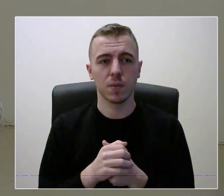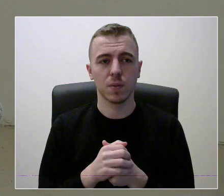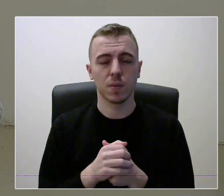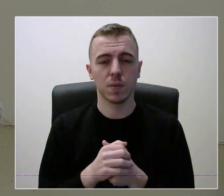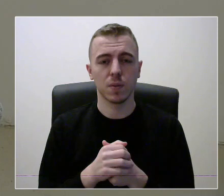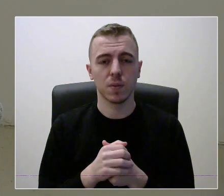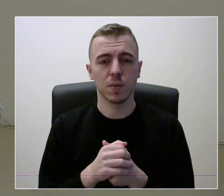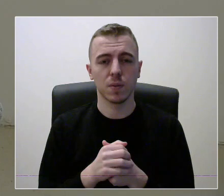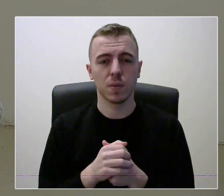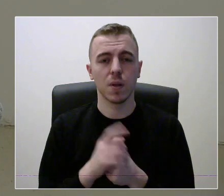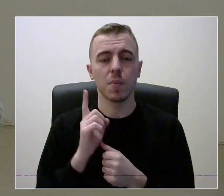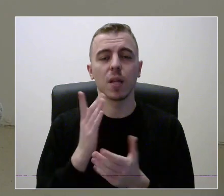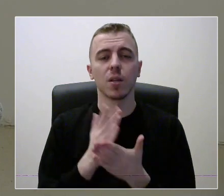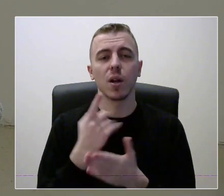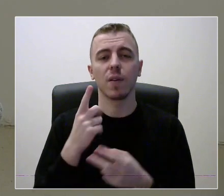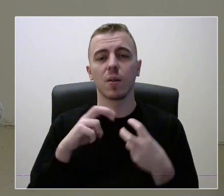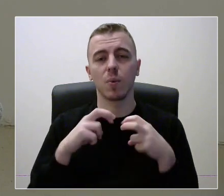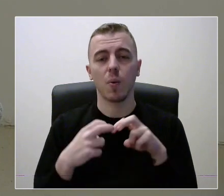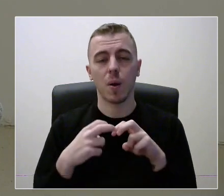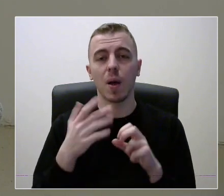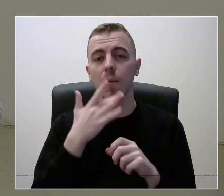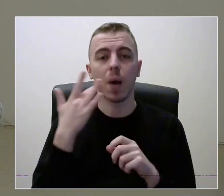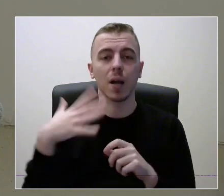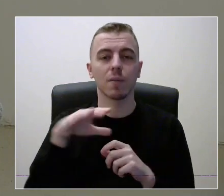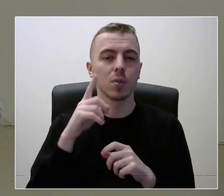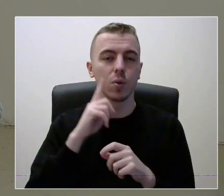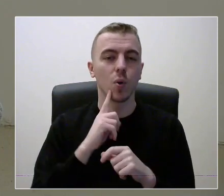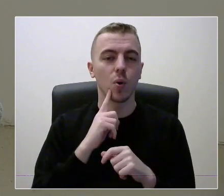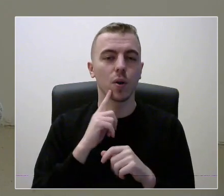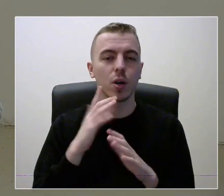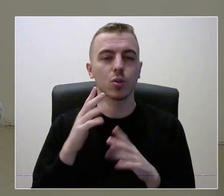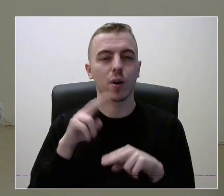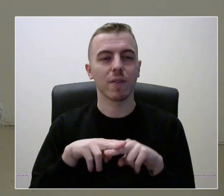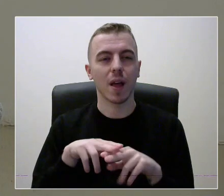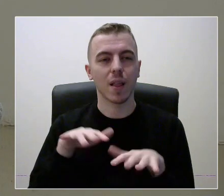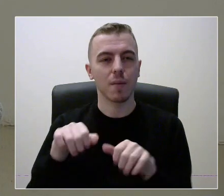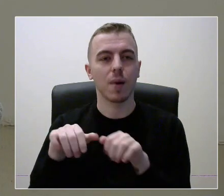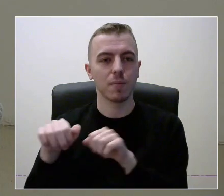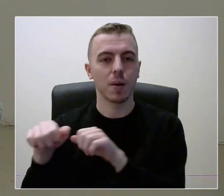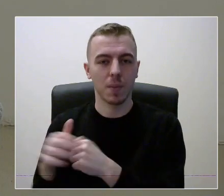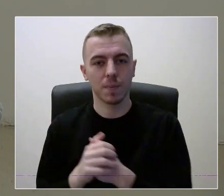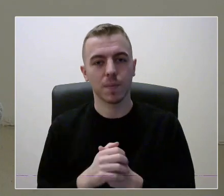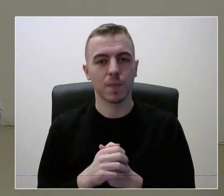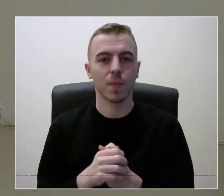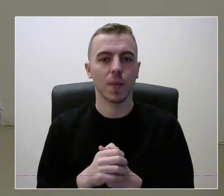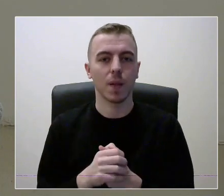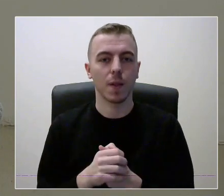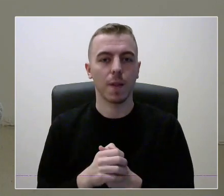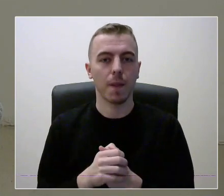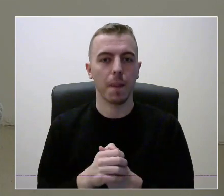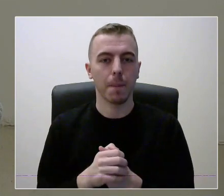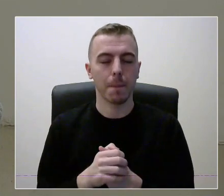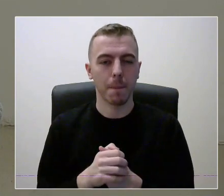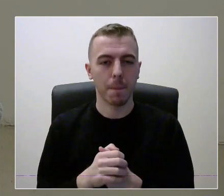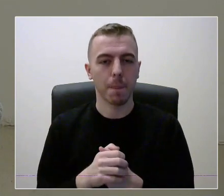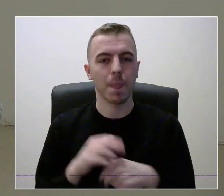yra viena problema. Kiekviena partija nori kažkokį tai užimti postą. Natūralu. Ja, tai natūralu, taip, supranta. Manau, postų kiek